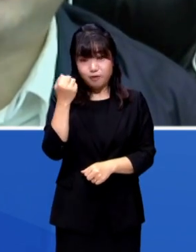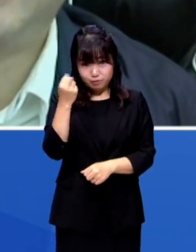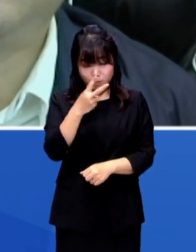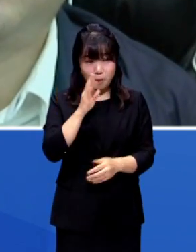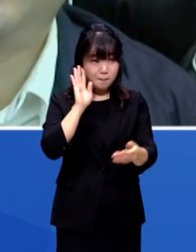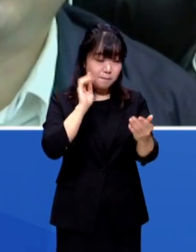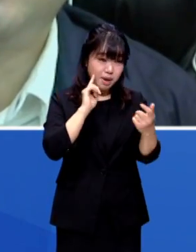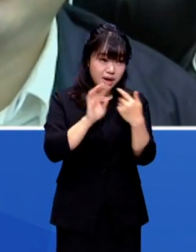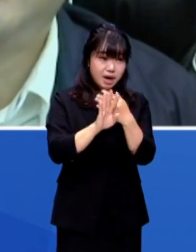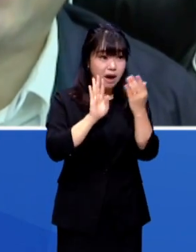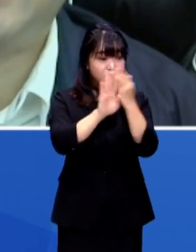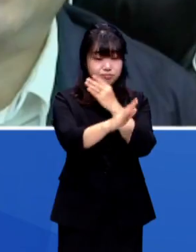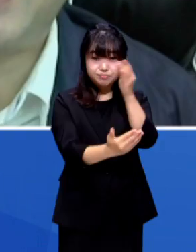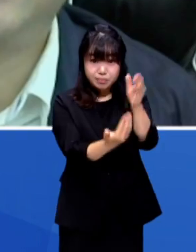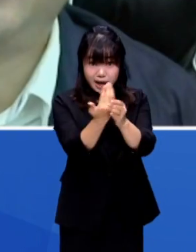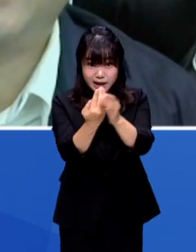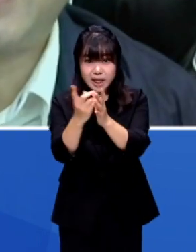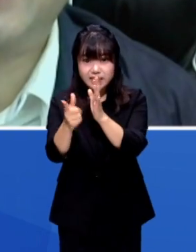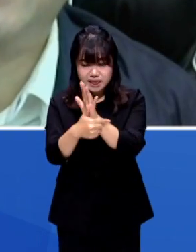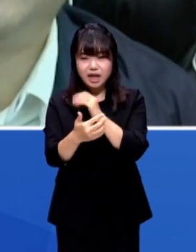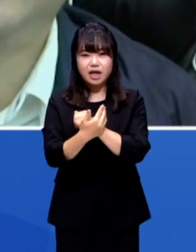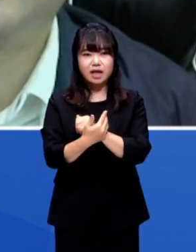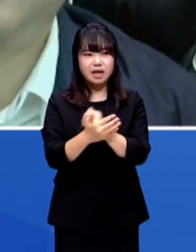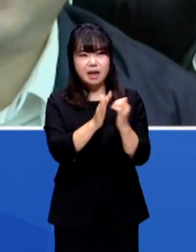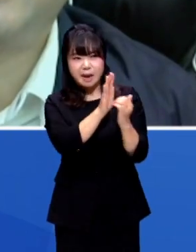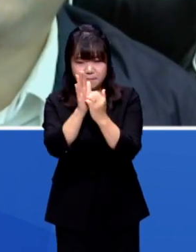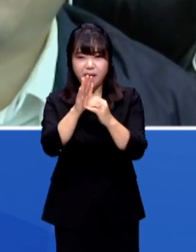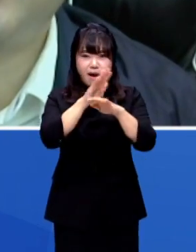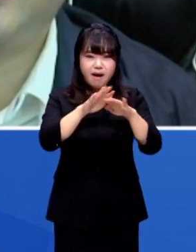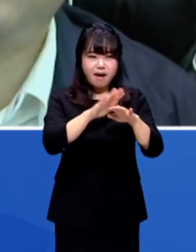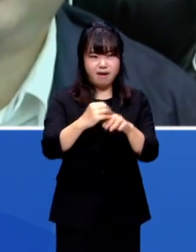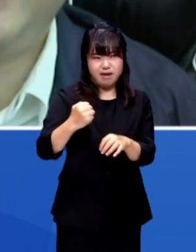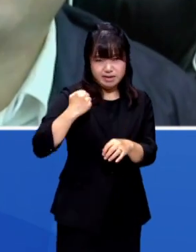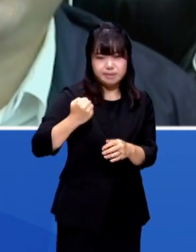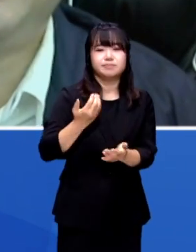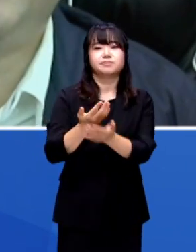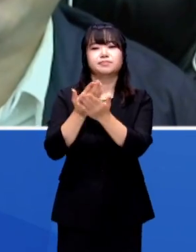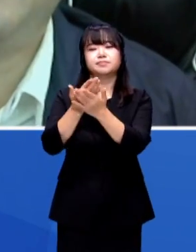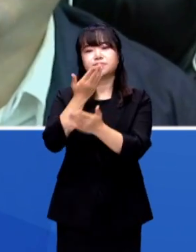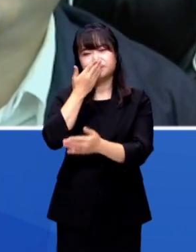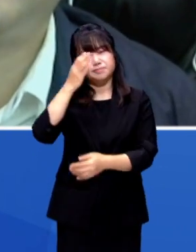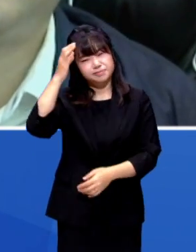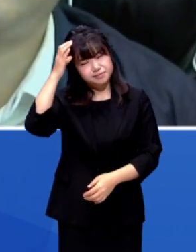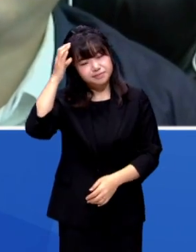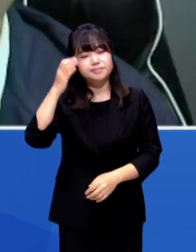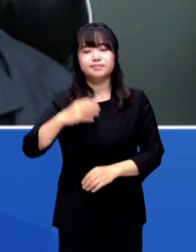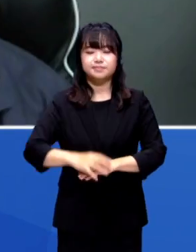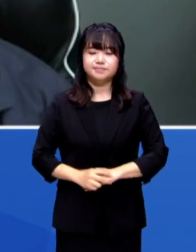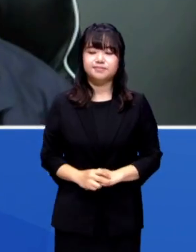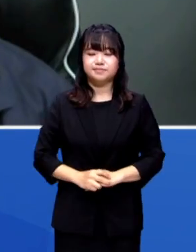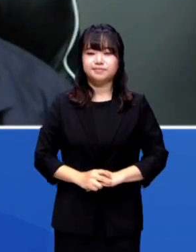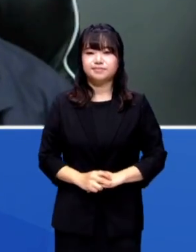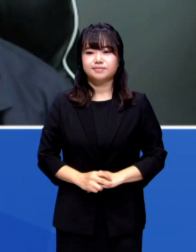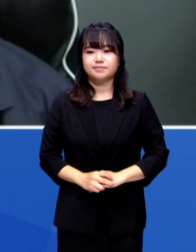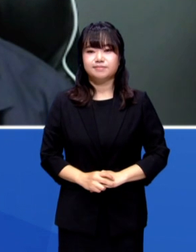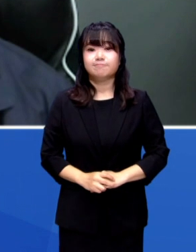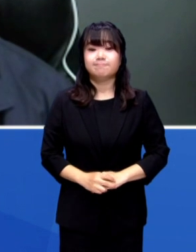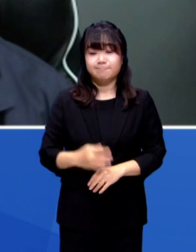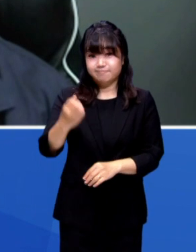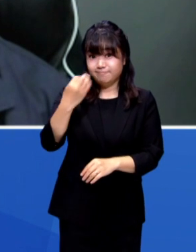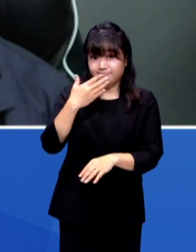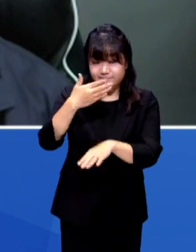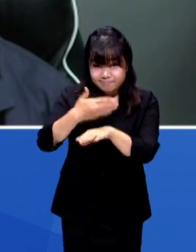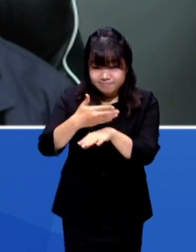사고가 발생하더라도 재난 방제력이 강한 그런 나라가 될 것이라고 기대하고 있습니다. 네, 말씀